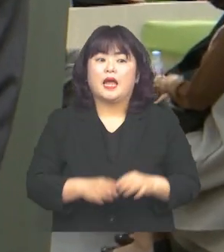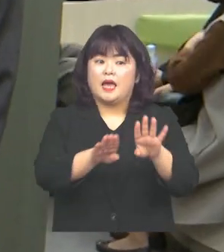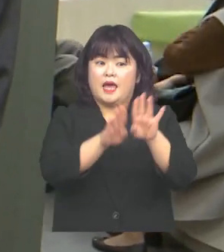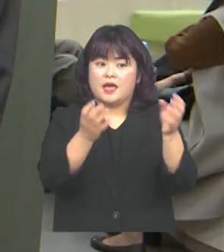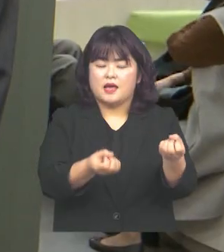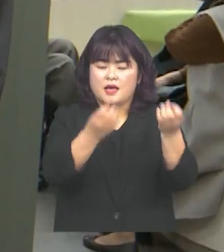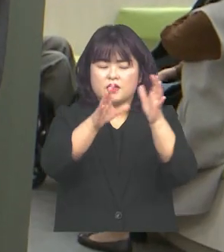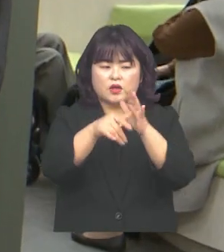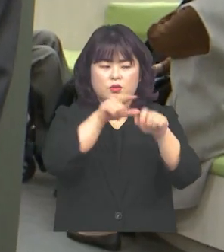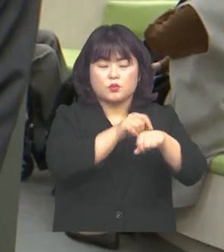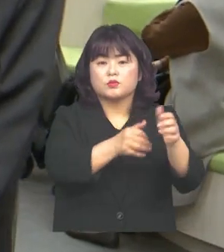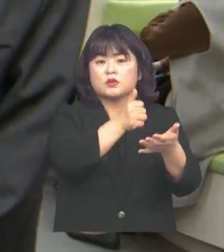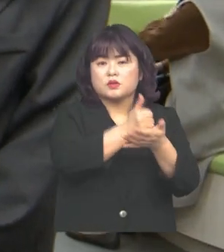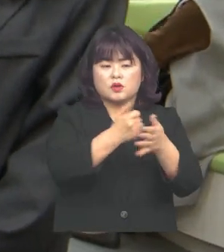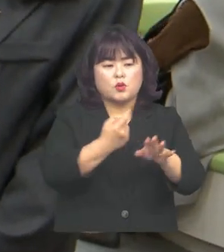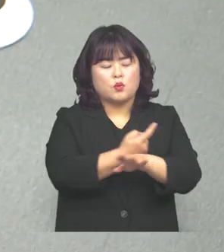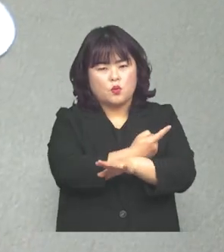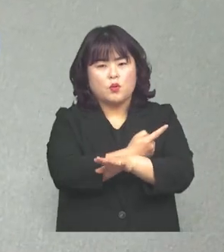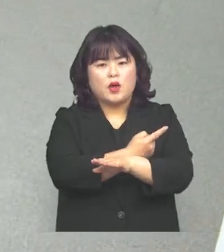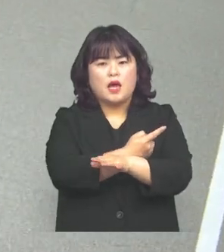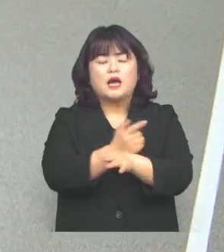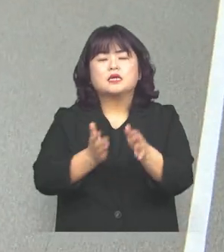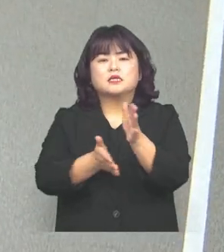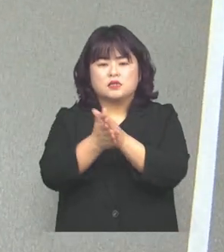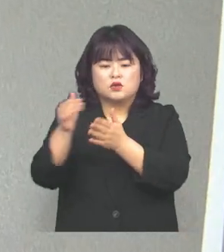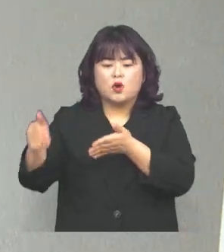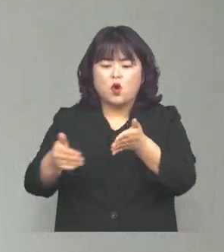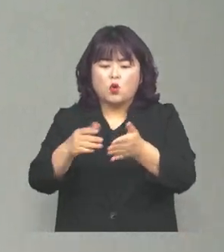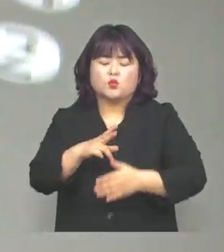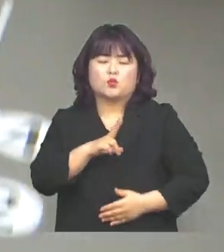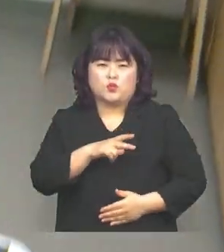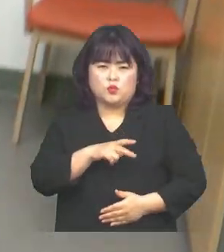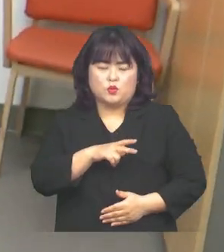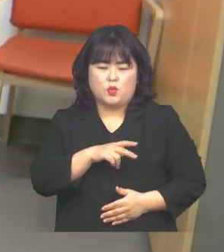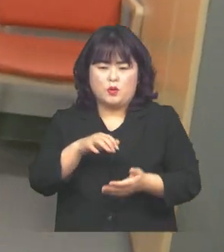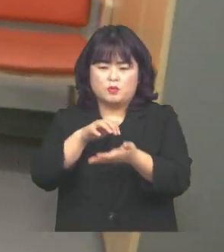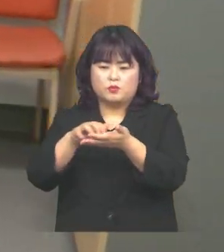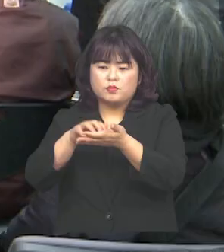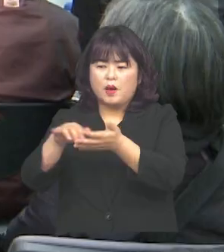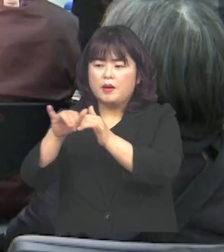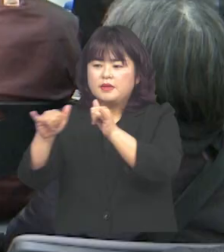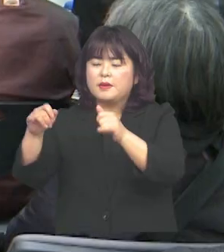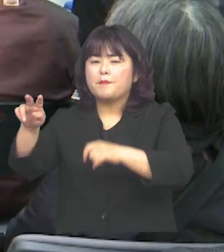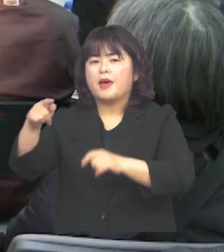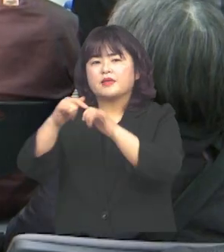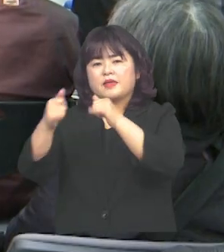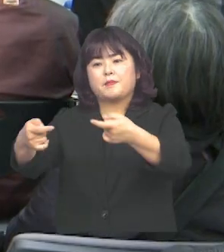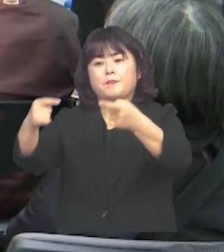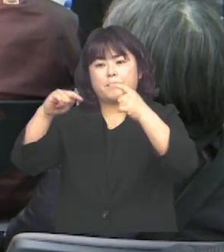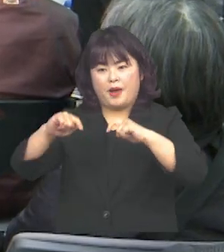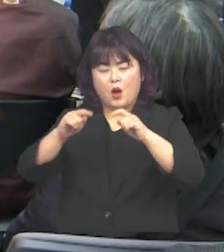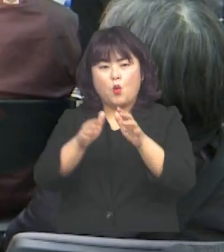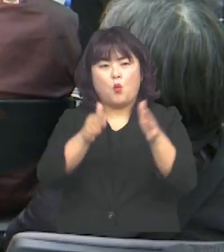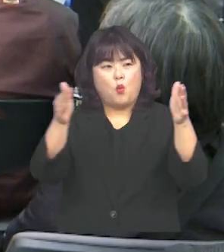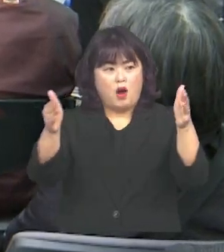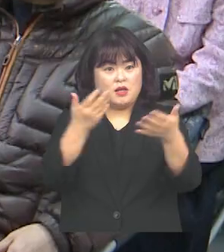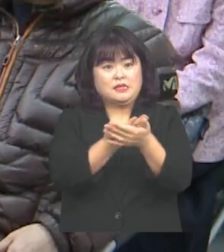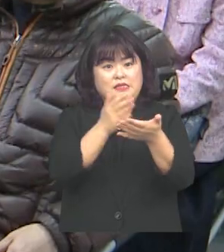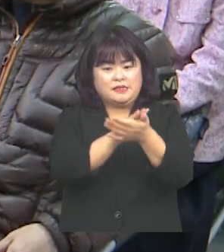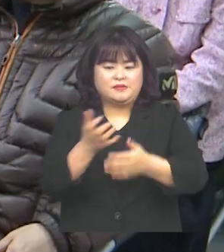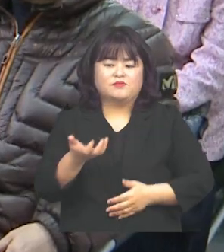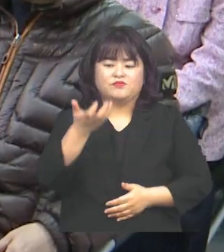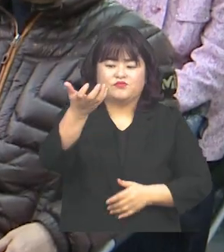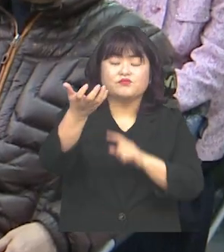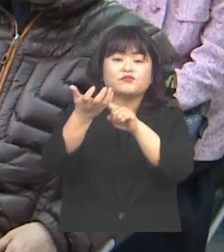이날 개소식에는 이상일 용인특례시장을 비롯해 시도의원, 시민 등 100여 명이 참석해 센터의 확장 이전을